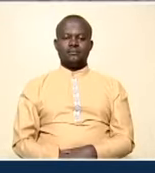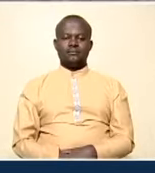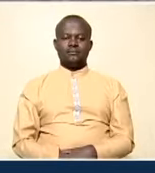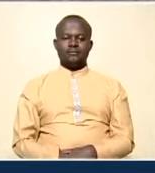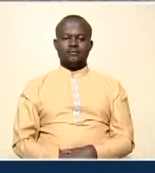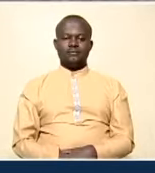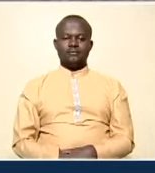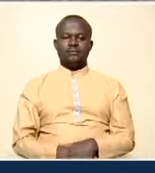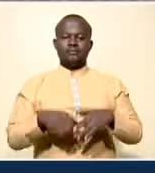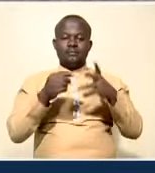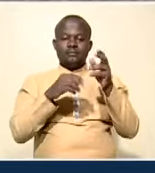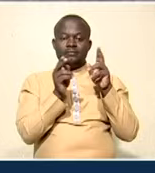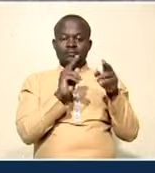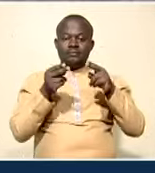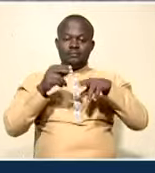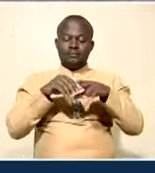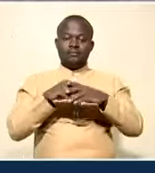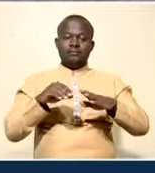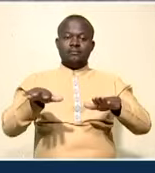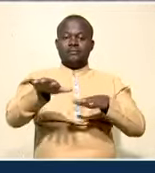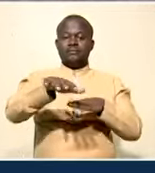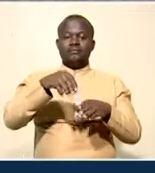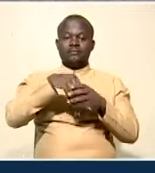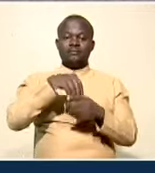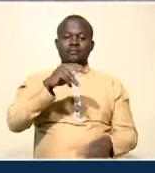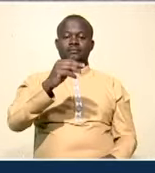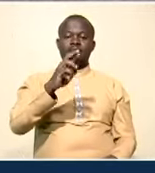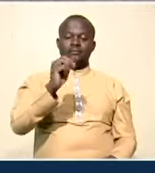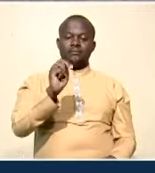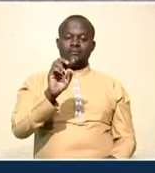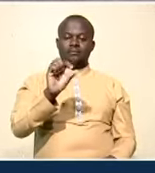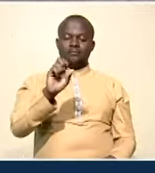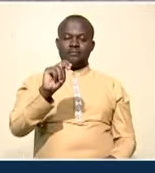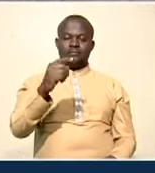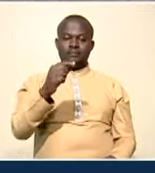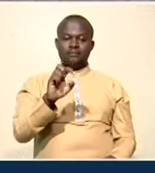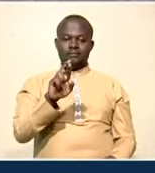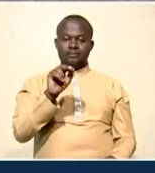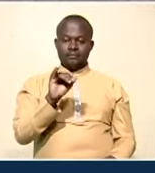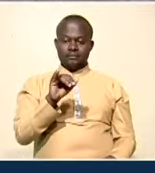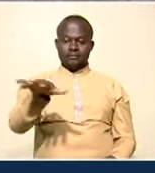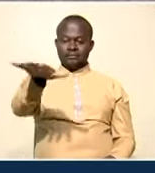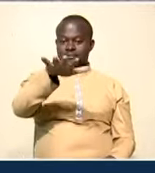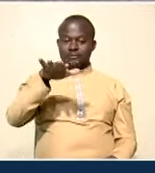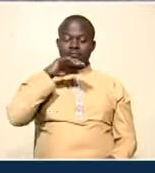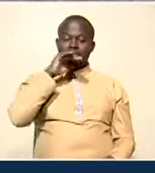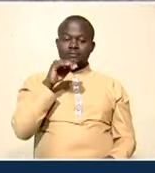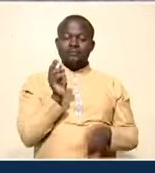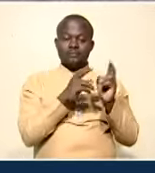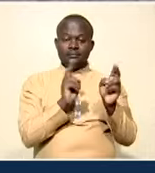Event zisanzwe ziba mu bishanga birimo Nyiramugengeri hariya ntago yari